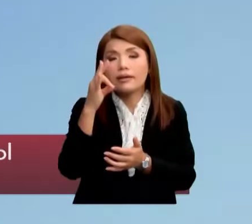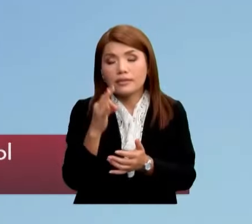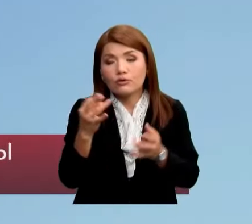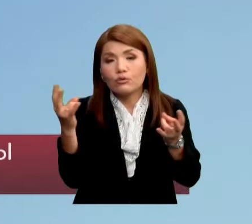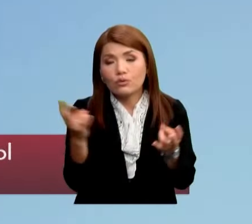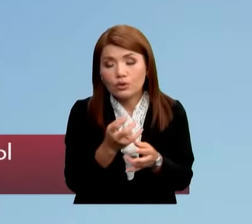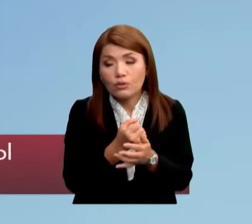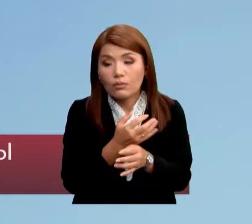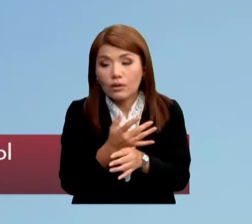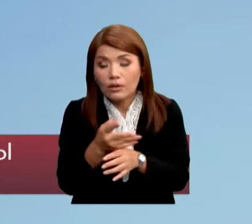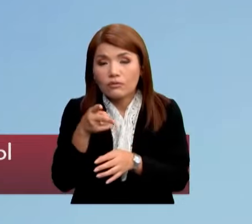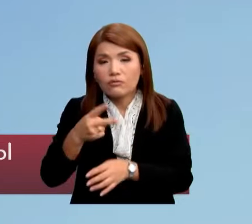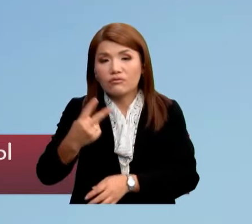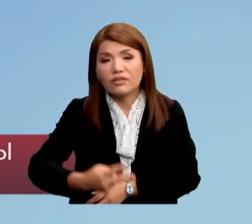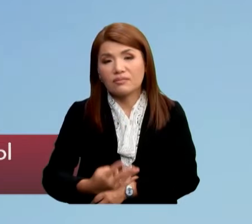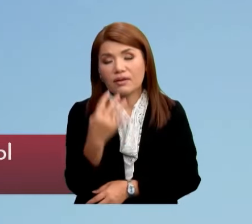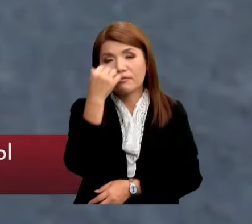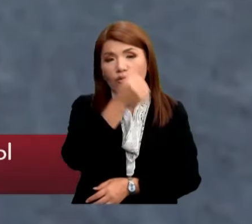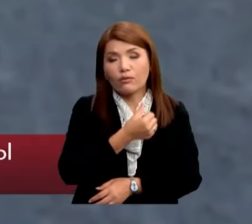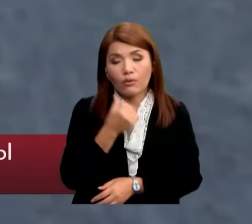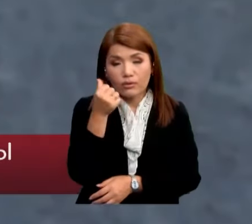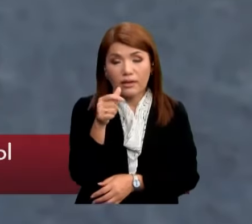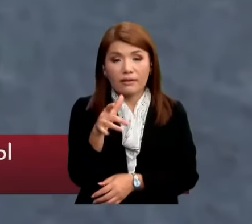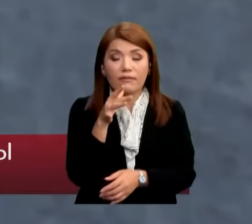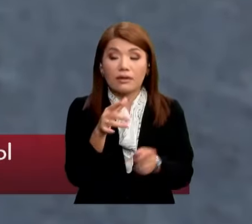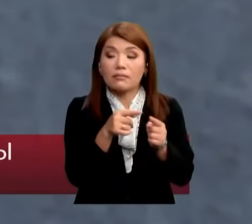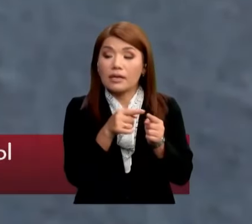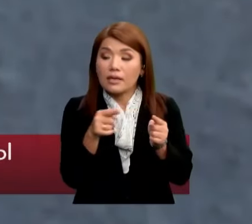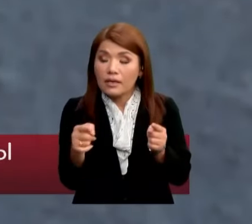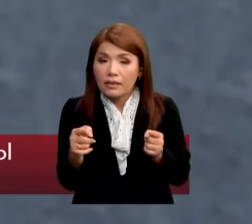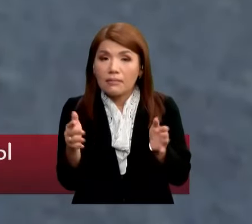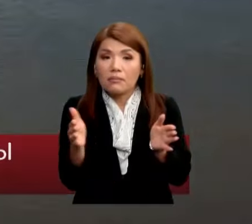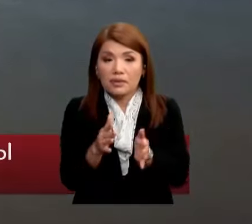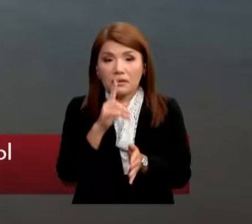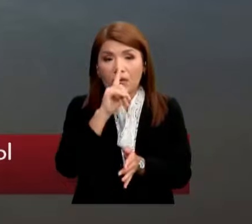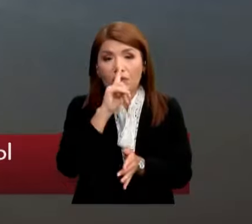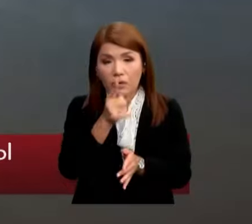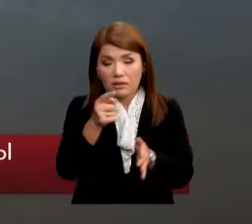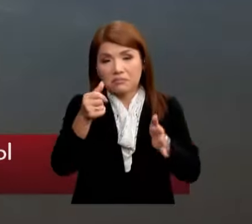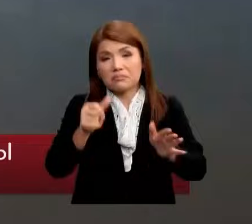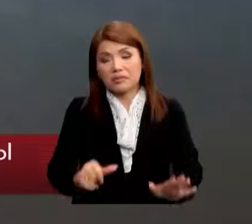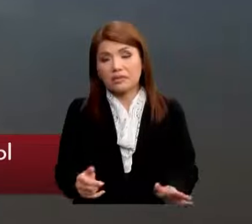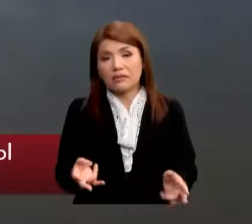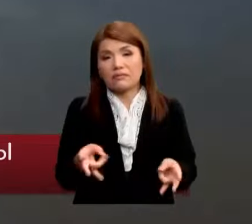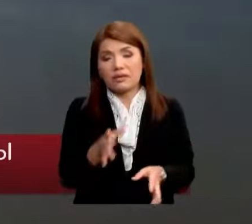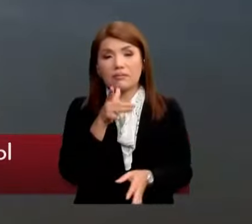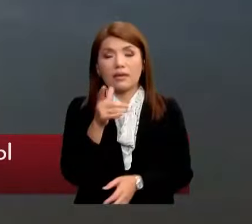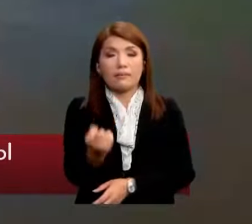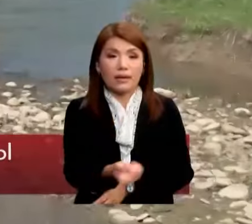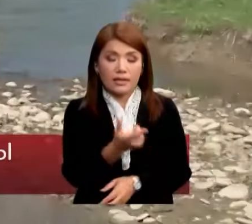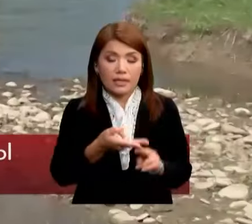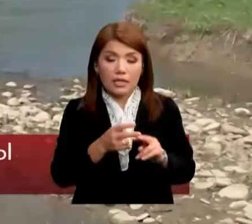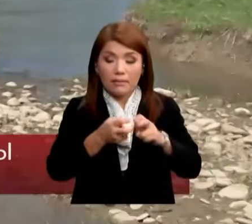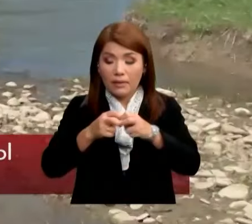Нужно до конца 2025 года а это значит что осталось года полтора эксперты экологи уверены что